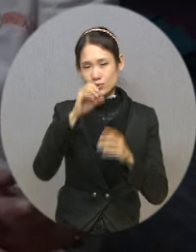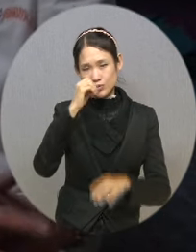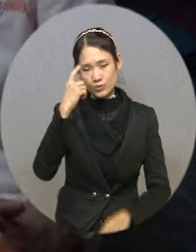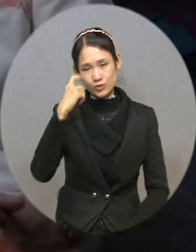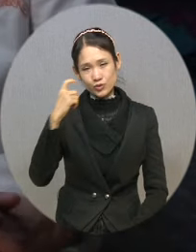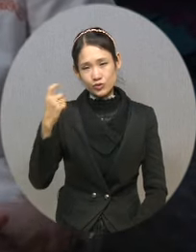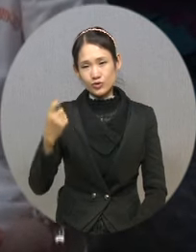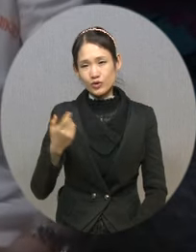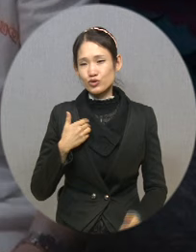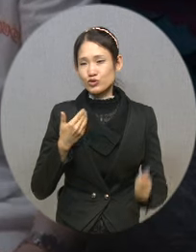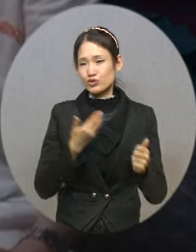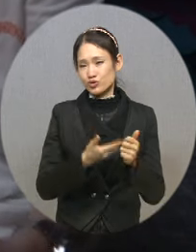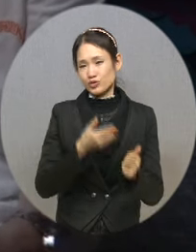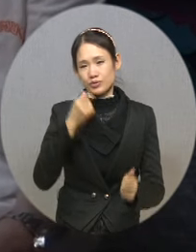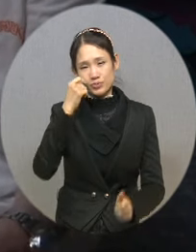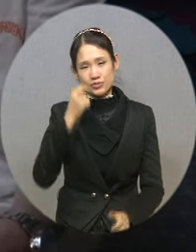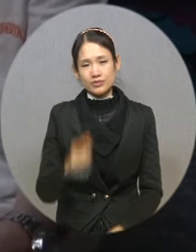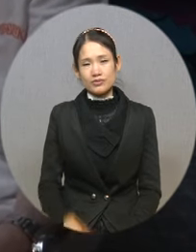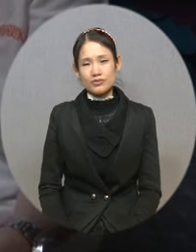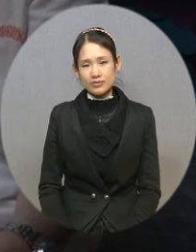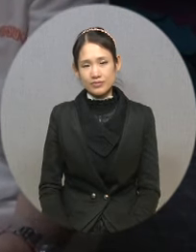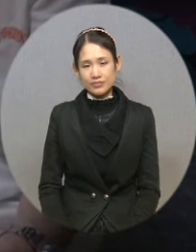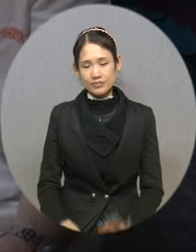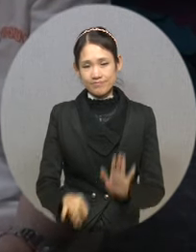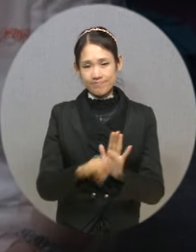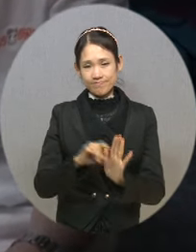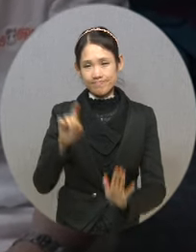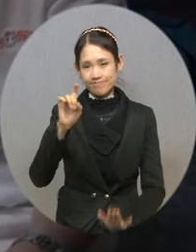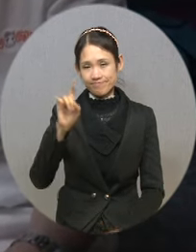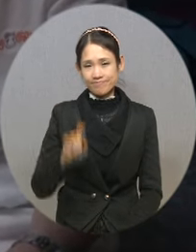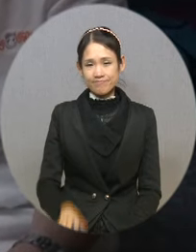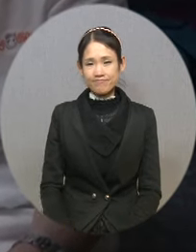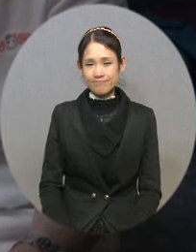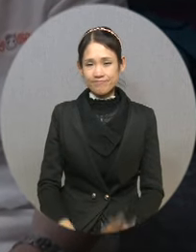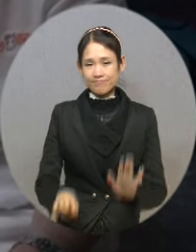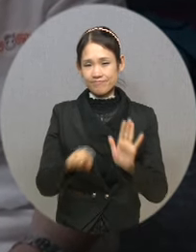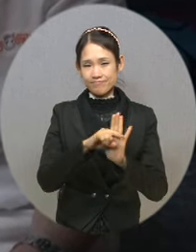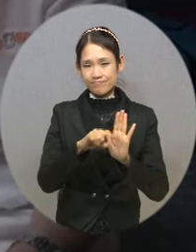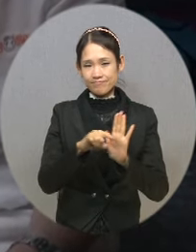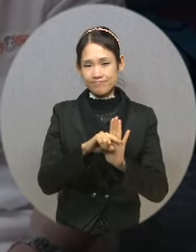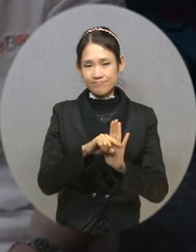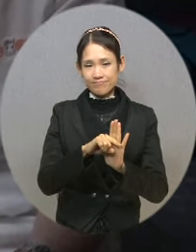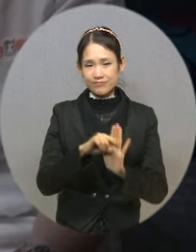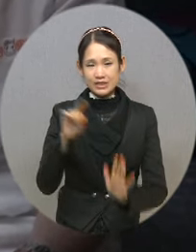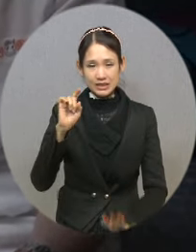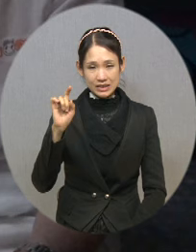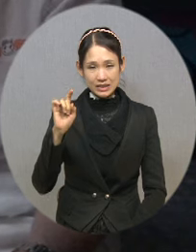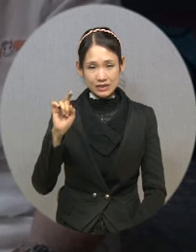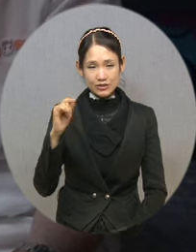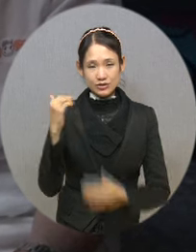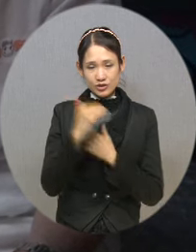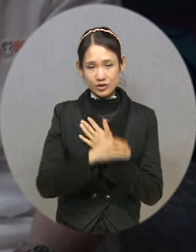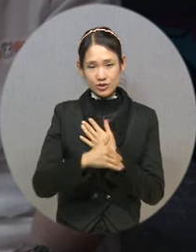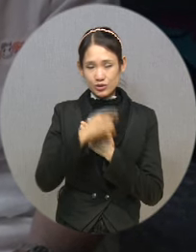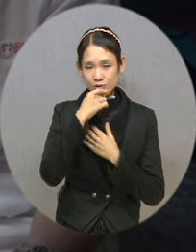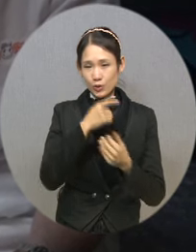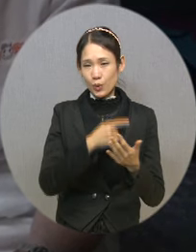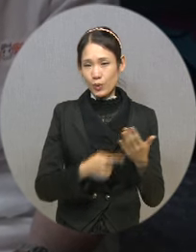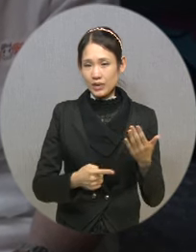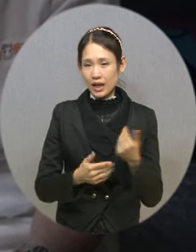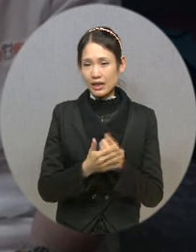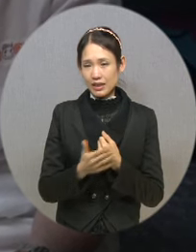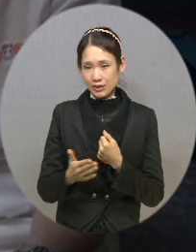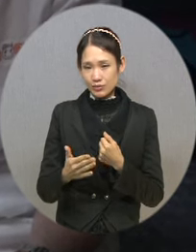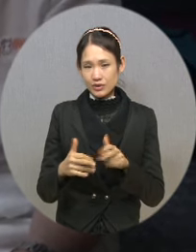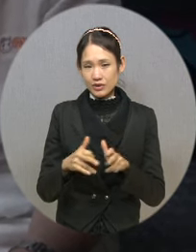많이 남겨주질 못해서 그래서 마이너스 10점이고요. 또 마이너스 10점은 어떤 신체적 손상의